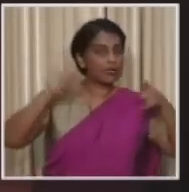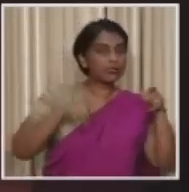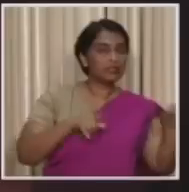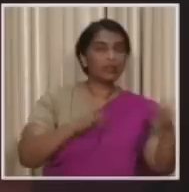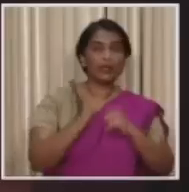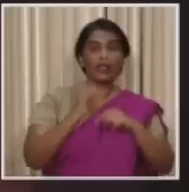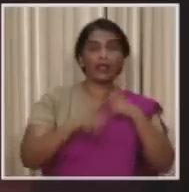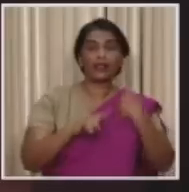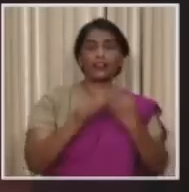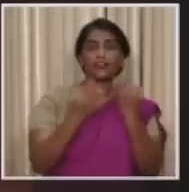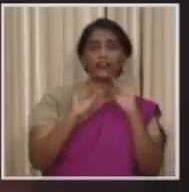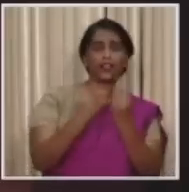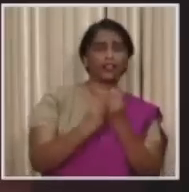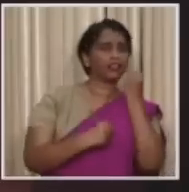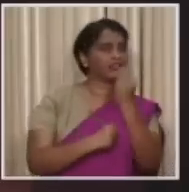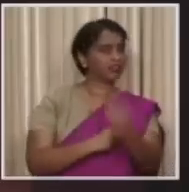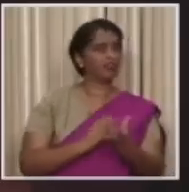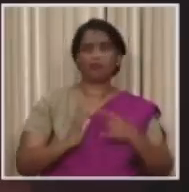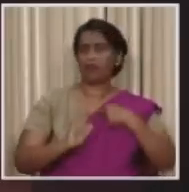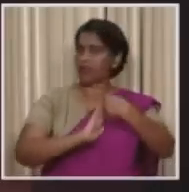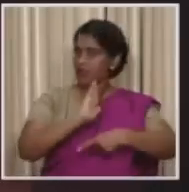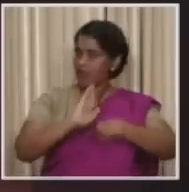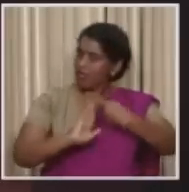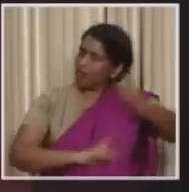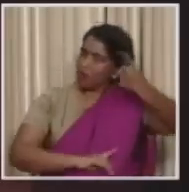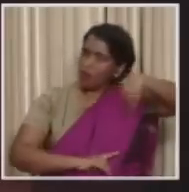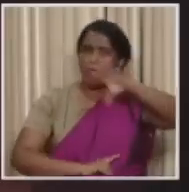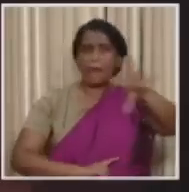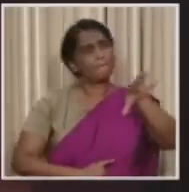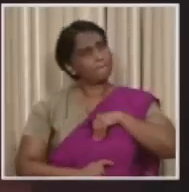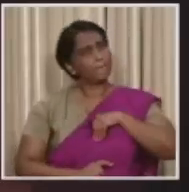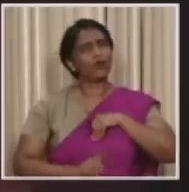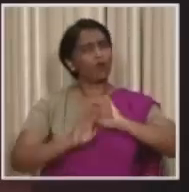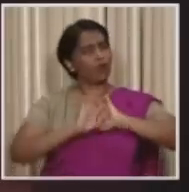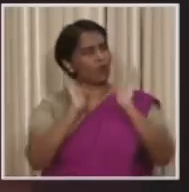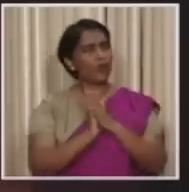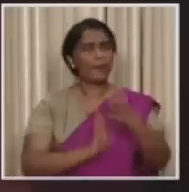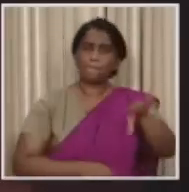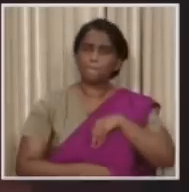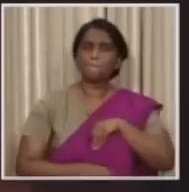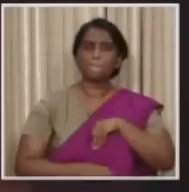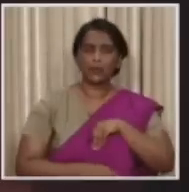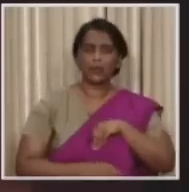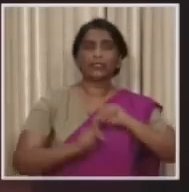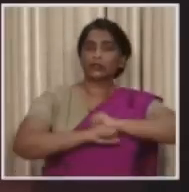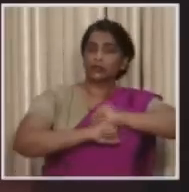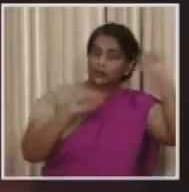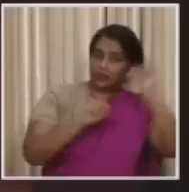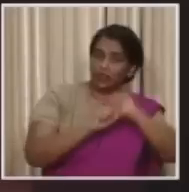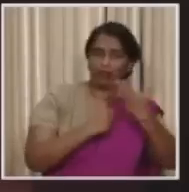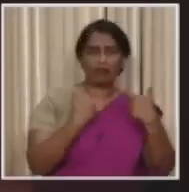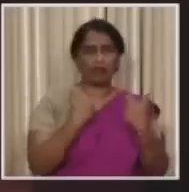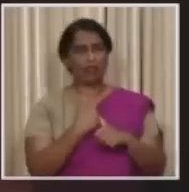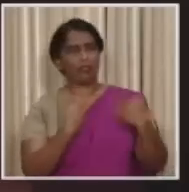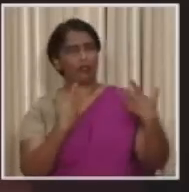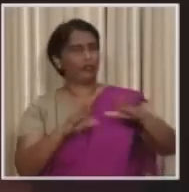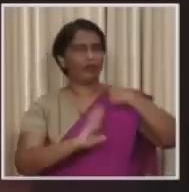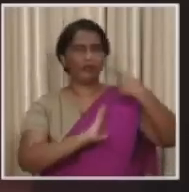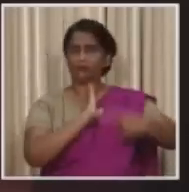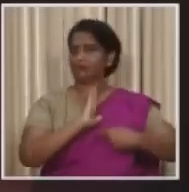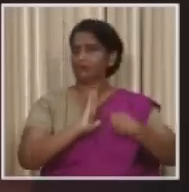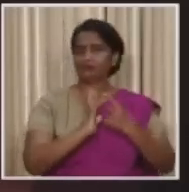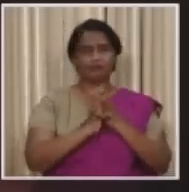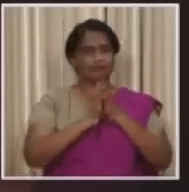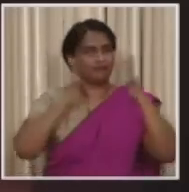අතර බදු සහන ලබා දීම. ඒක මුළු රටම පිළිගන්නවා. හැමෝම පිළිගන්නවා. අරගලයක් නිර්මාණය වෙලා මේ රටේ